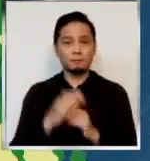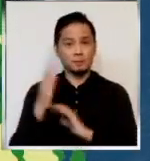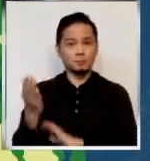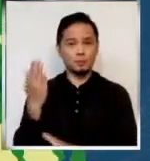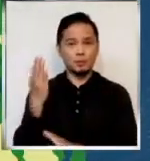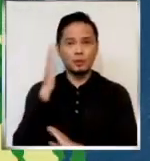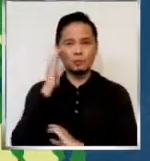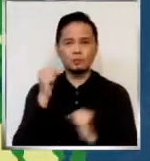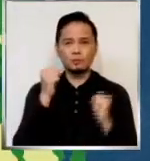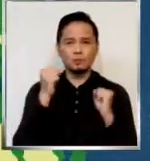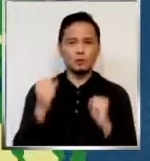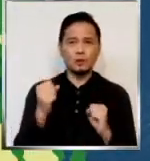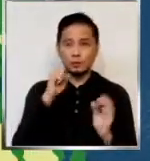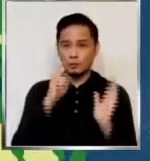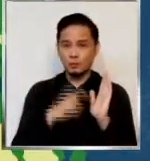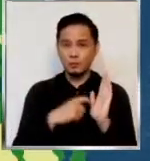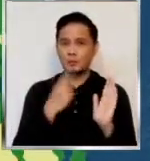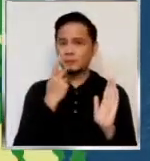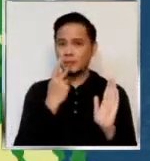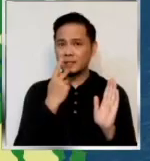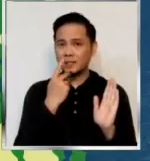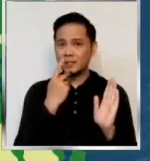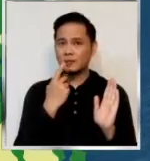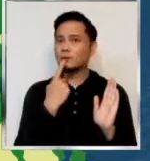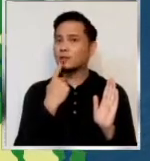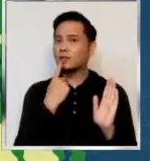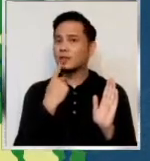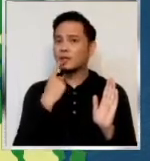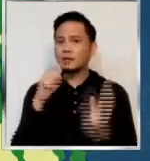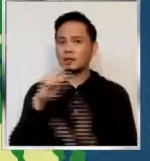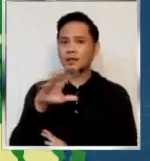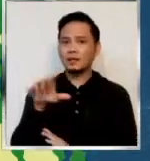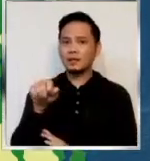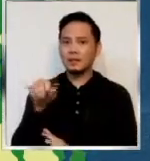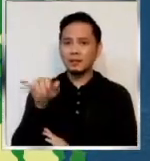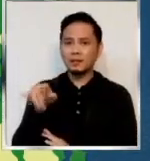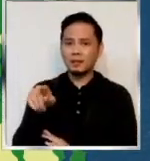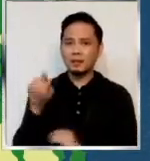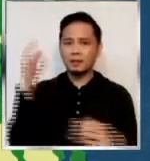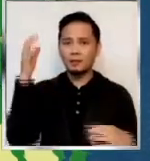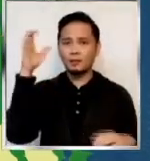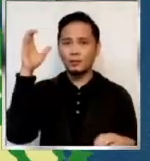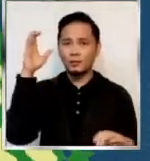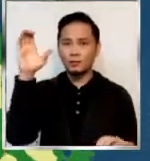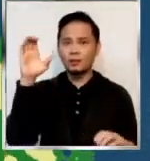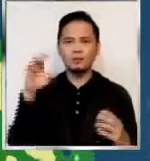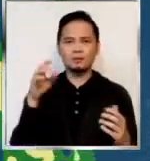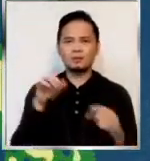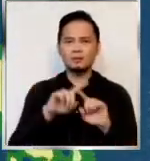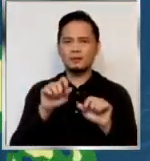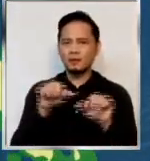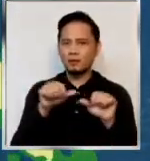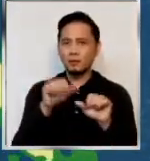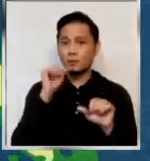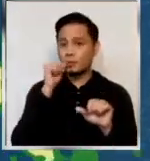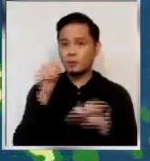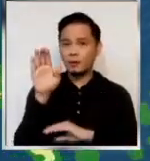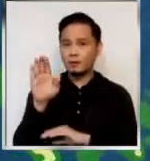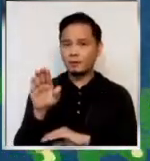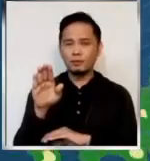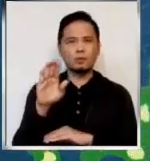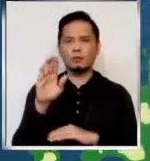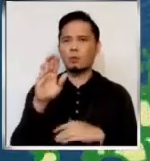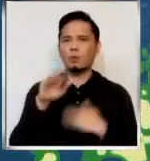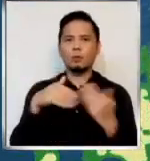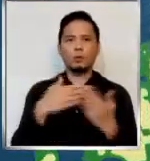at pula na yan dito sa may Cagayan Valley, ilang bahagi ng Cordillera. Bukas po ng hapon, halos buong Luzon na ang